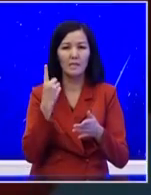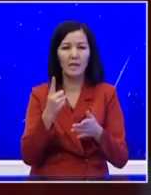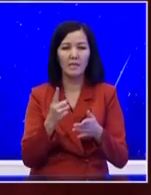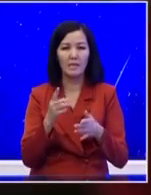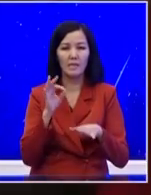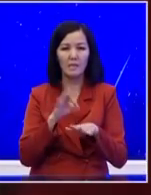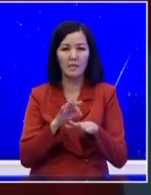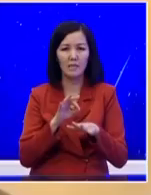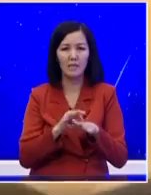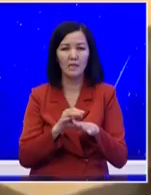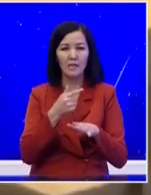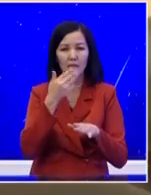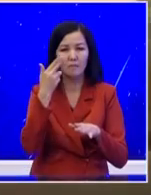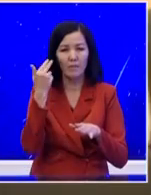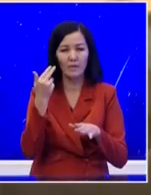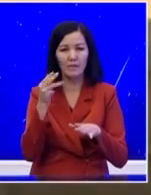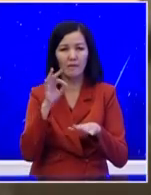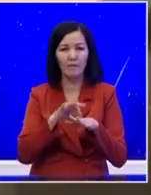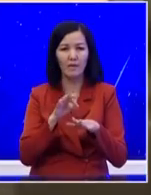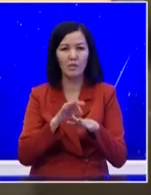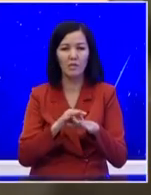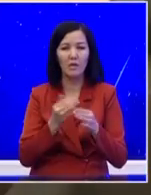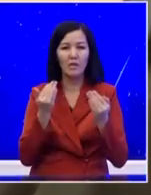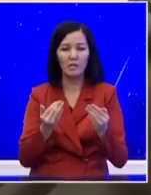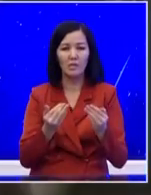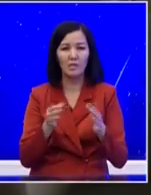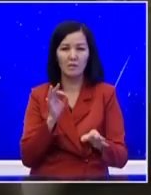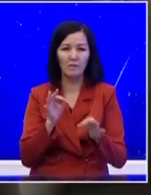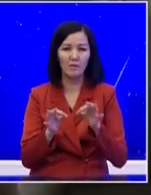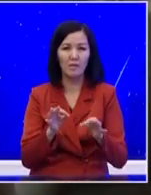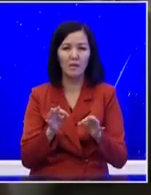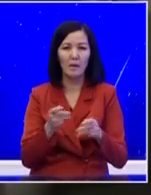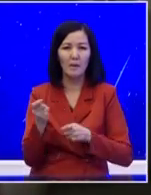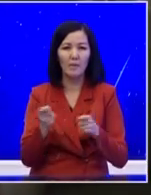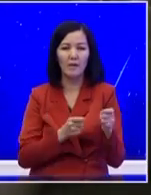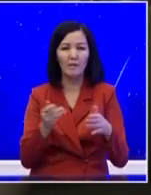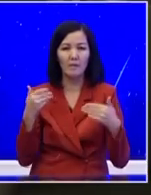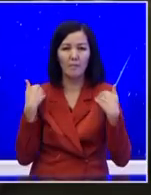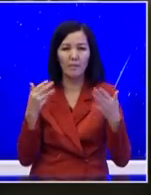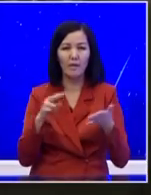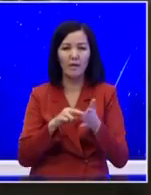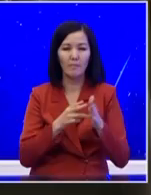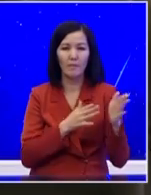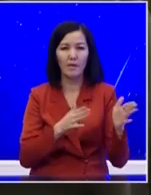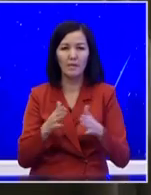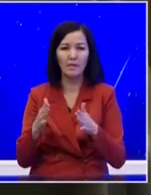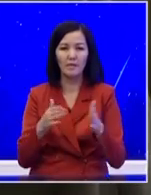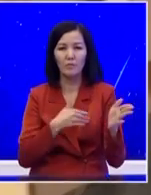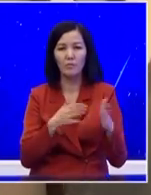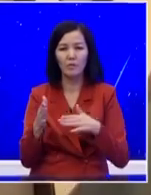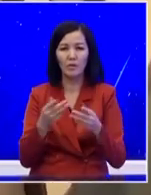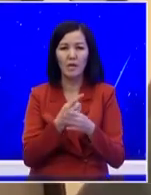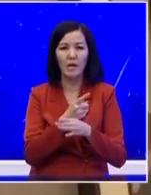исход. Испанские врачи оценивают происходящее весьма позитивно. Испанское правительство представило также план поэтапного